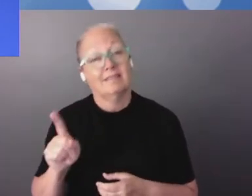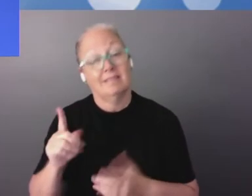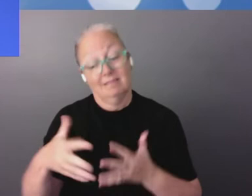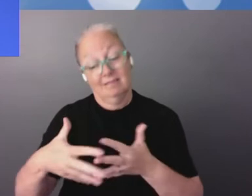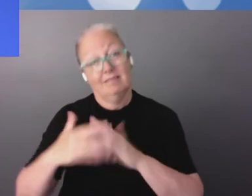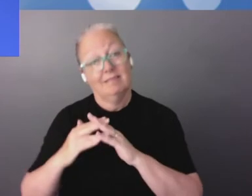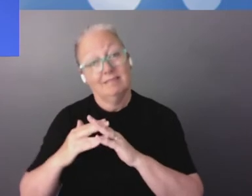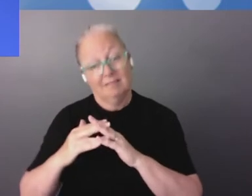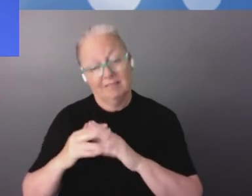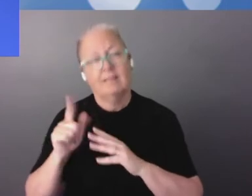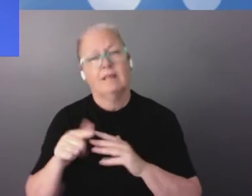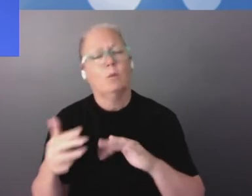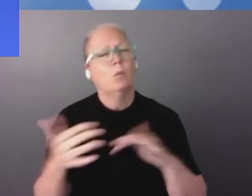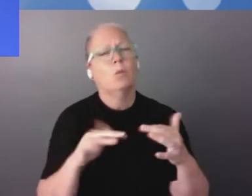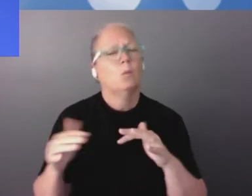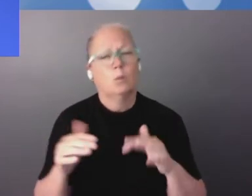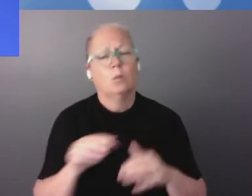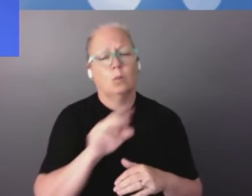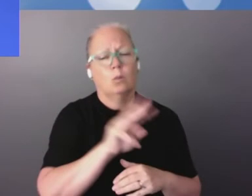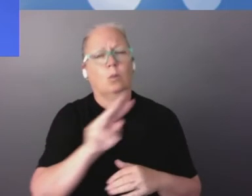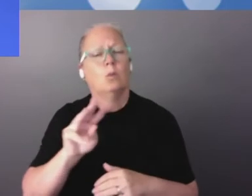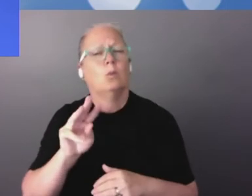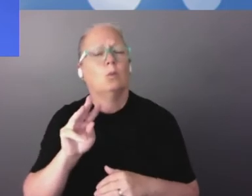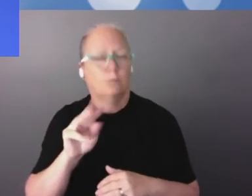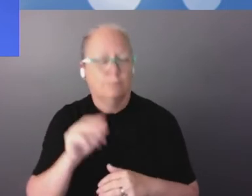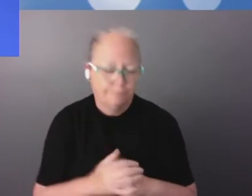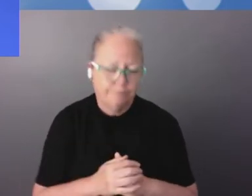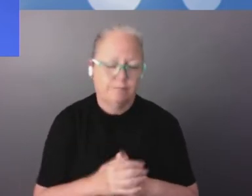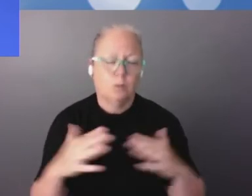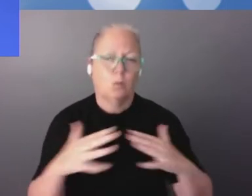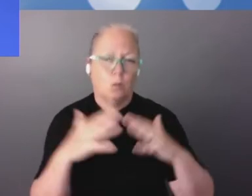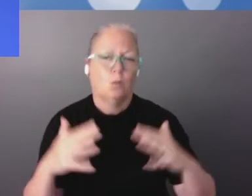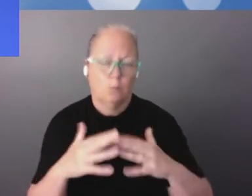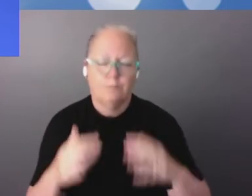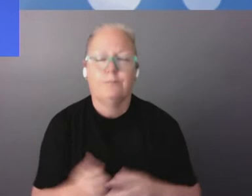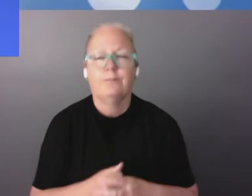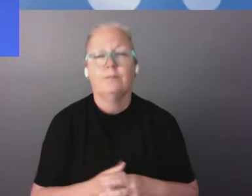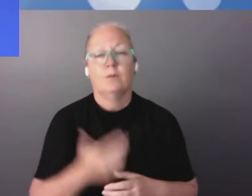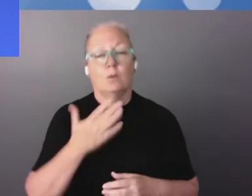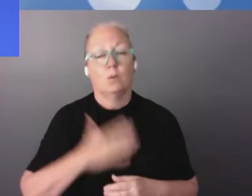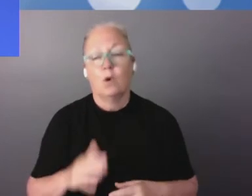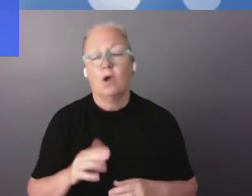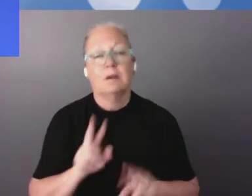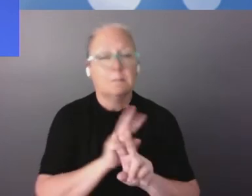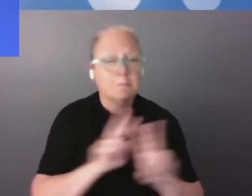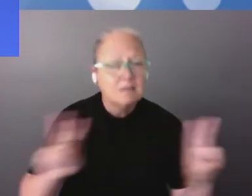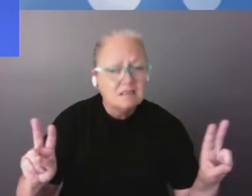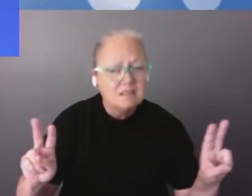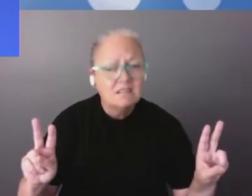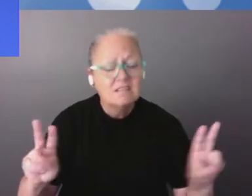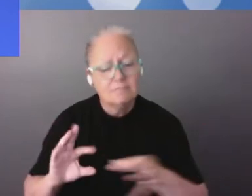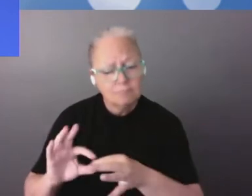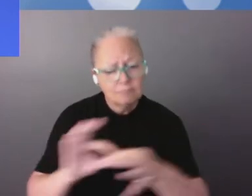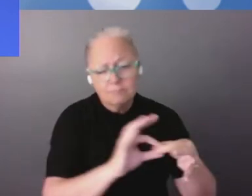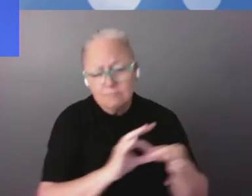بهدف جعل العالم أحسن وأفضل وزيادة الاستقرار والتنمية في القرن